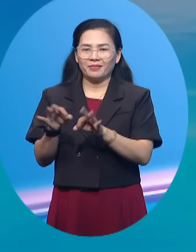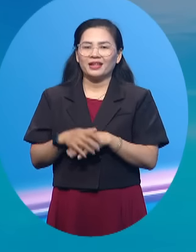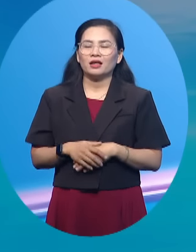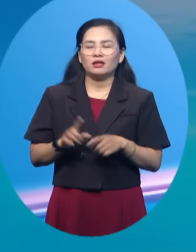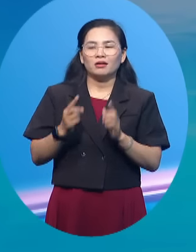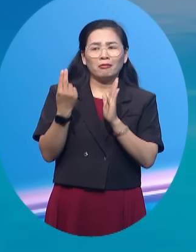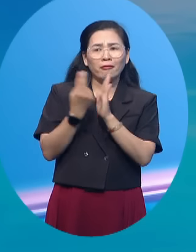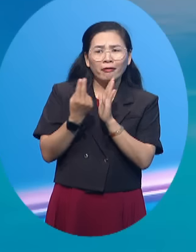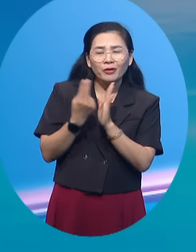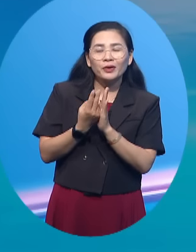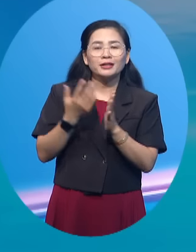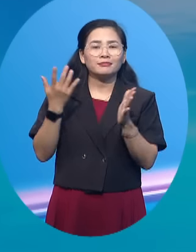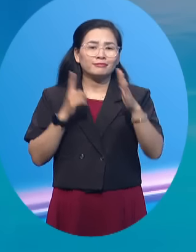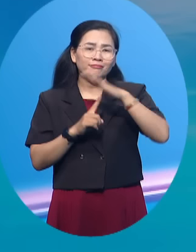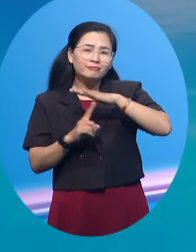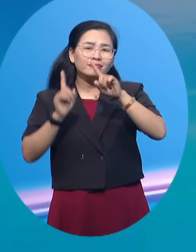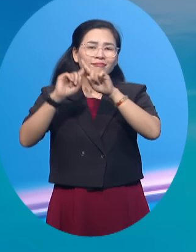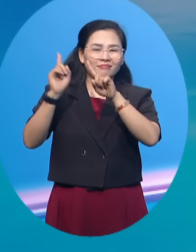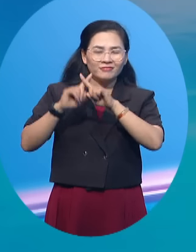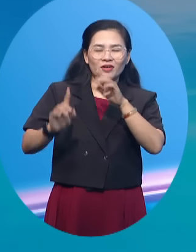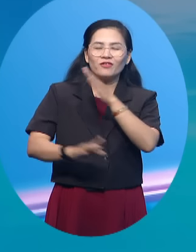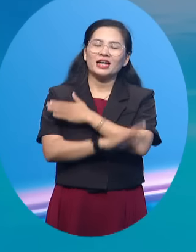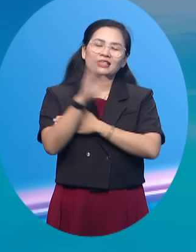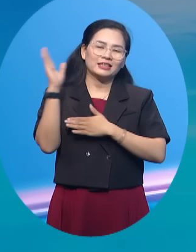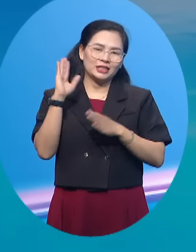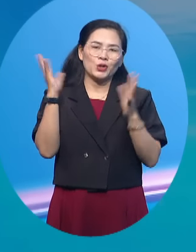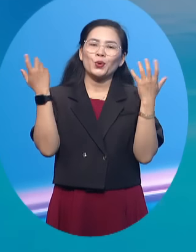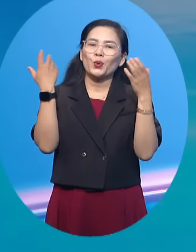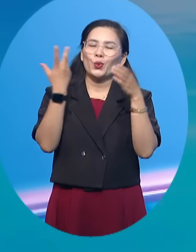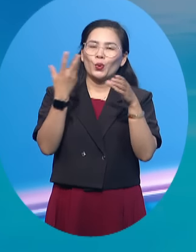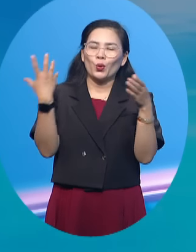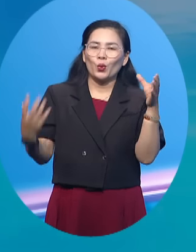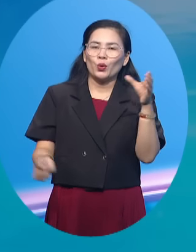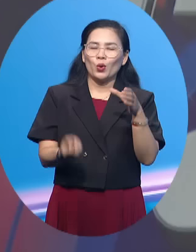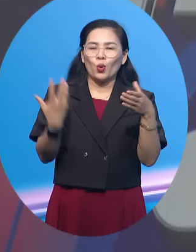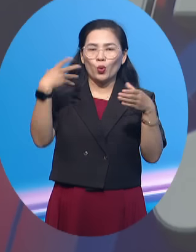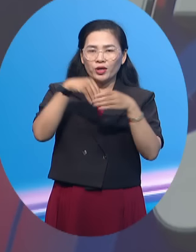đa sắc của Thành phố Hồ Chí Minh, thành phố văn minh, phát triển và hội nhập quốc tế.